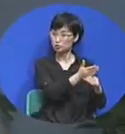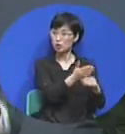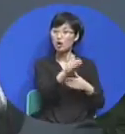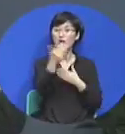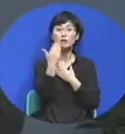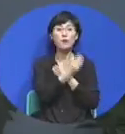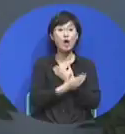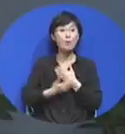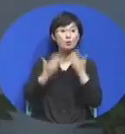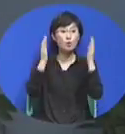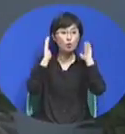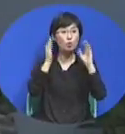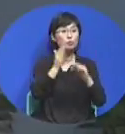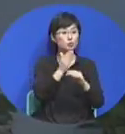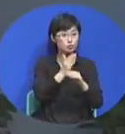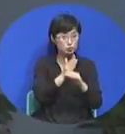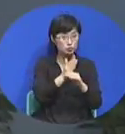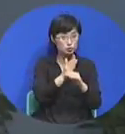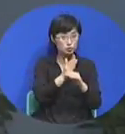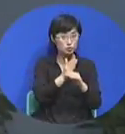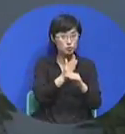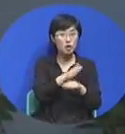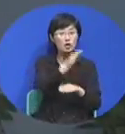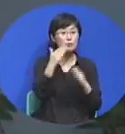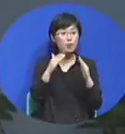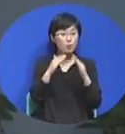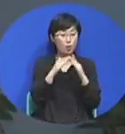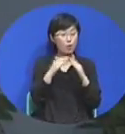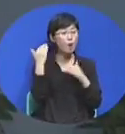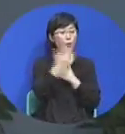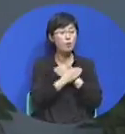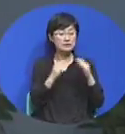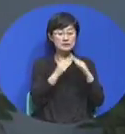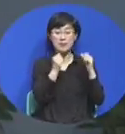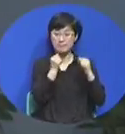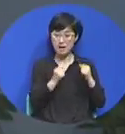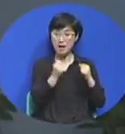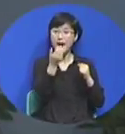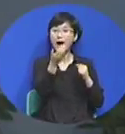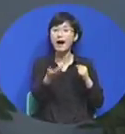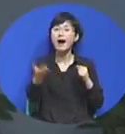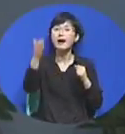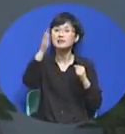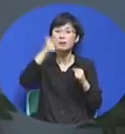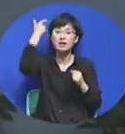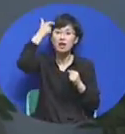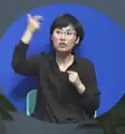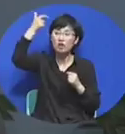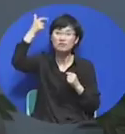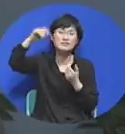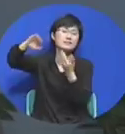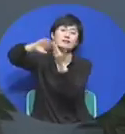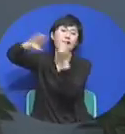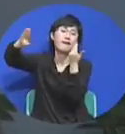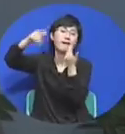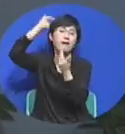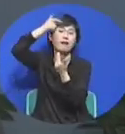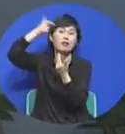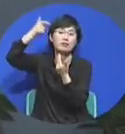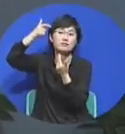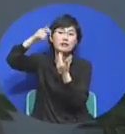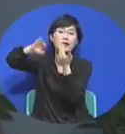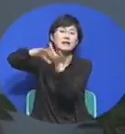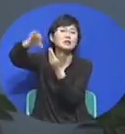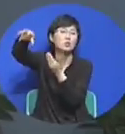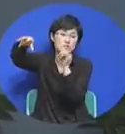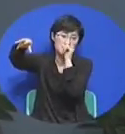있어도 여러분이란 존재는 거기에 있지 않다는 걸 아셔야 돼요. Even if you're physically in your workplace and even if you're physically in your schools, your